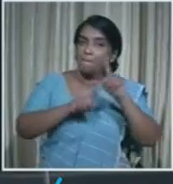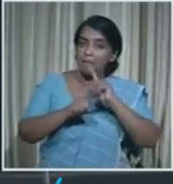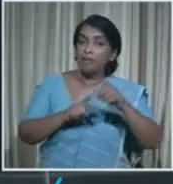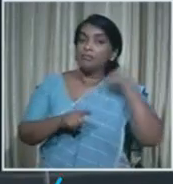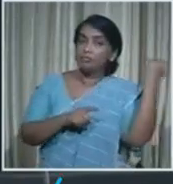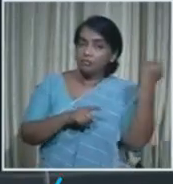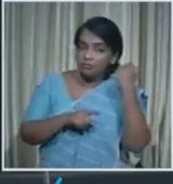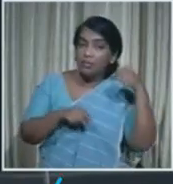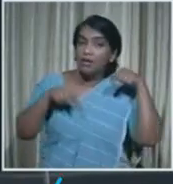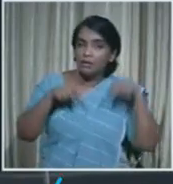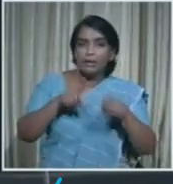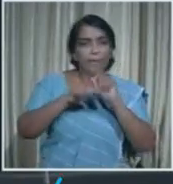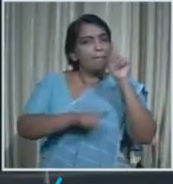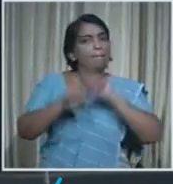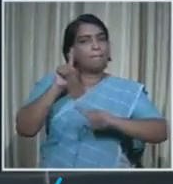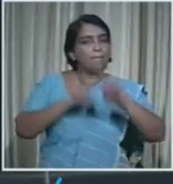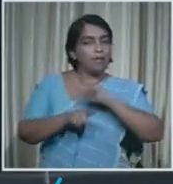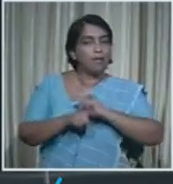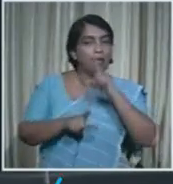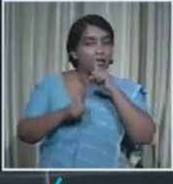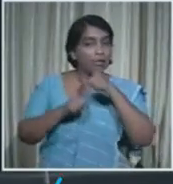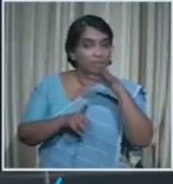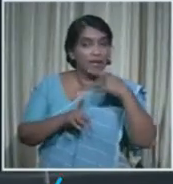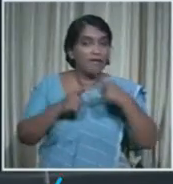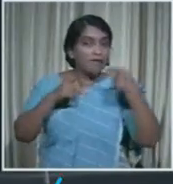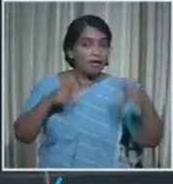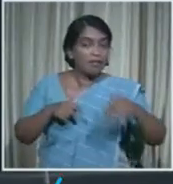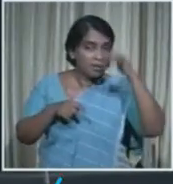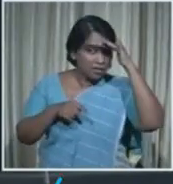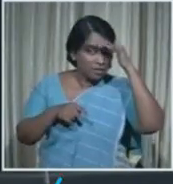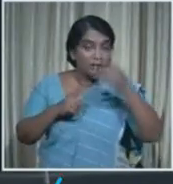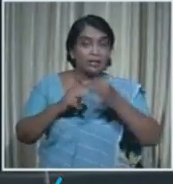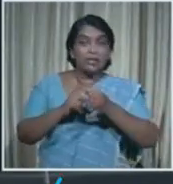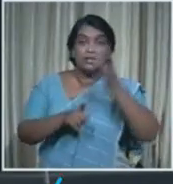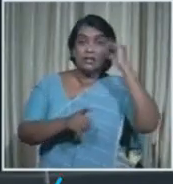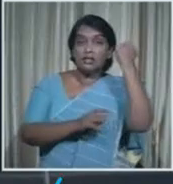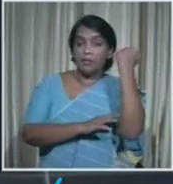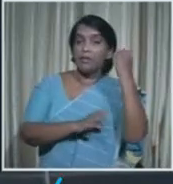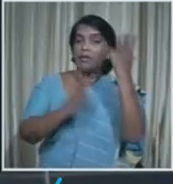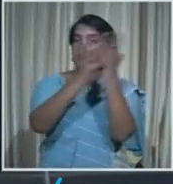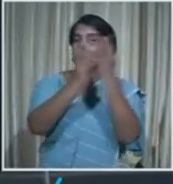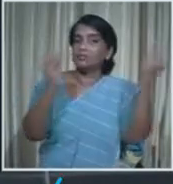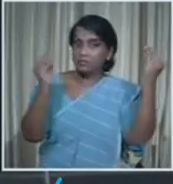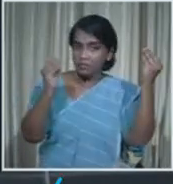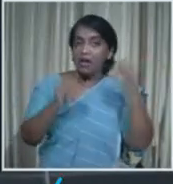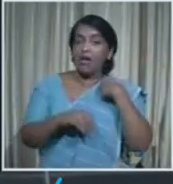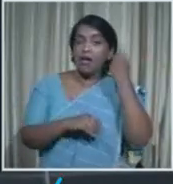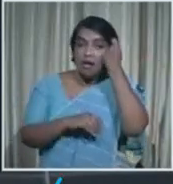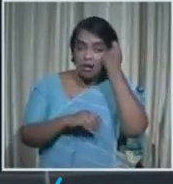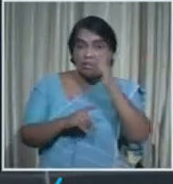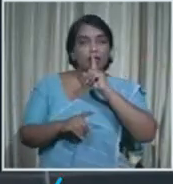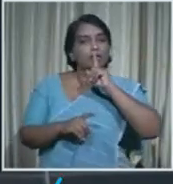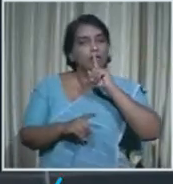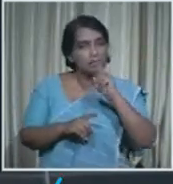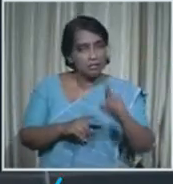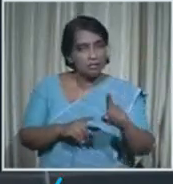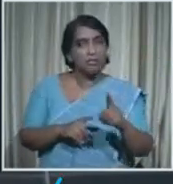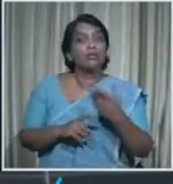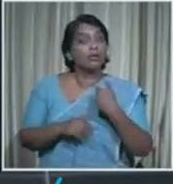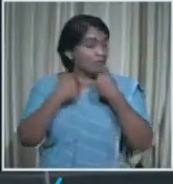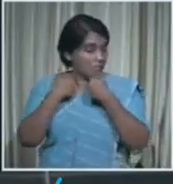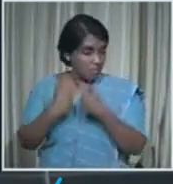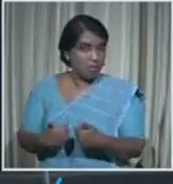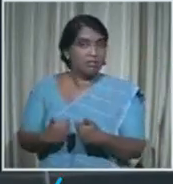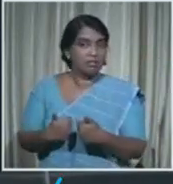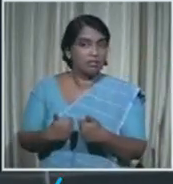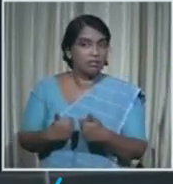කරලා අද මේ පාර්ලිමේන්තුවේ කතා කරලා අපේ විපක්ෂ නායකතුමා විධායක ජනාධිපති ධූරය අහෝසි කිරීමේ යෝජනාව ඉදිරිපත් කරා. ඉතාමත්ම හොඳයි.